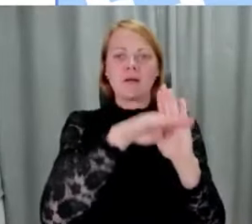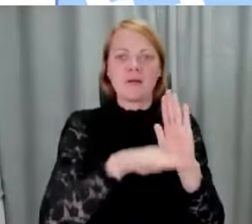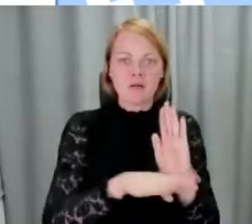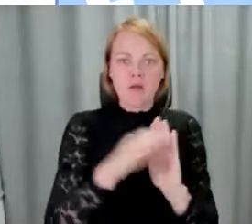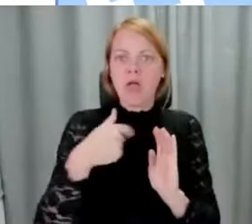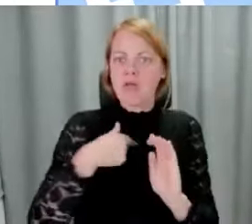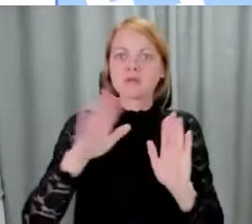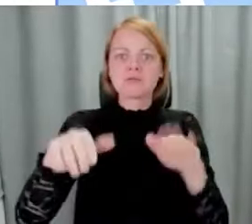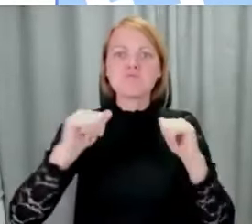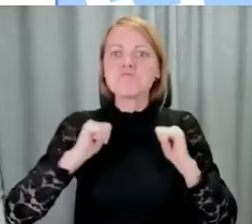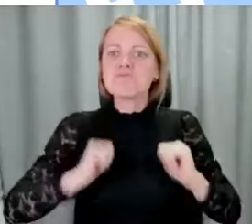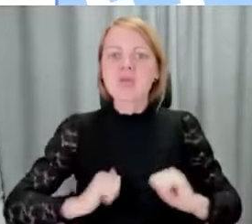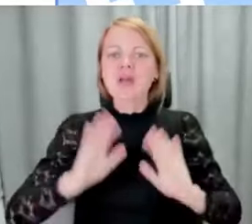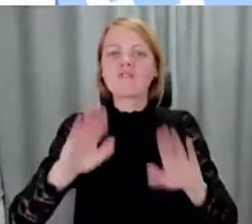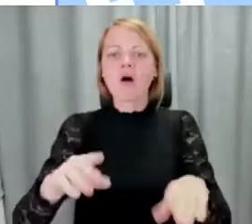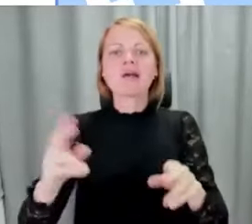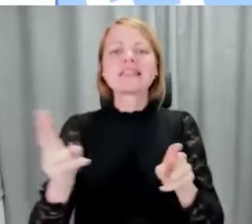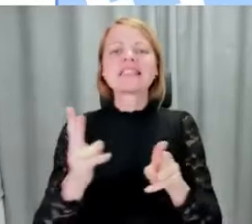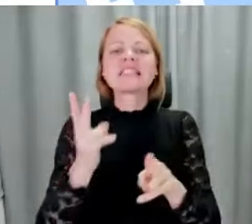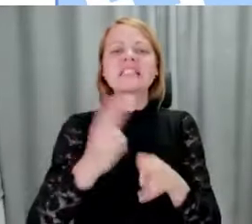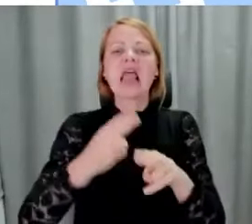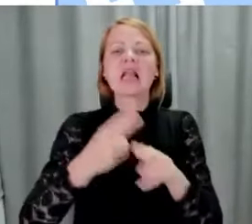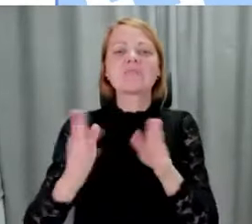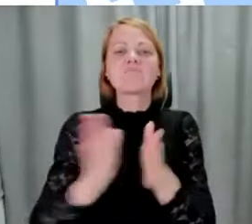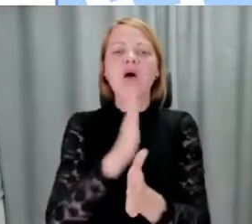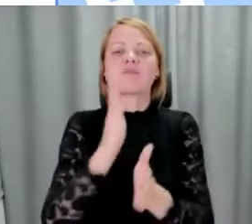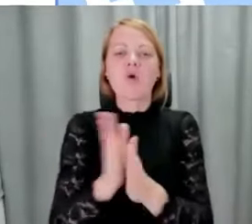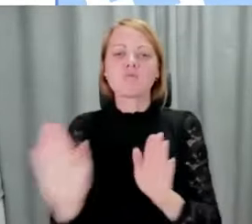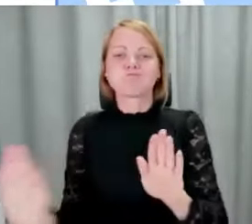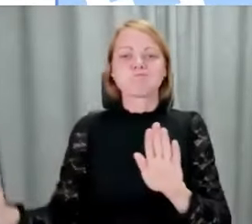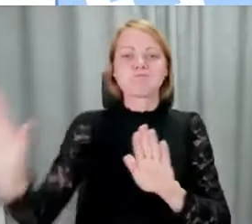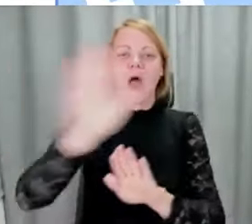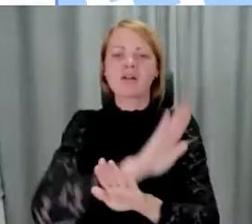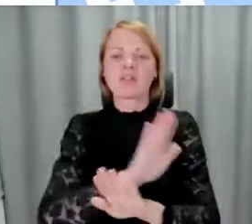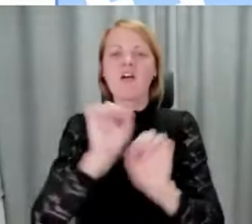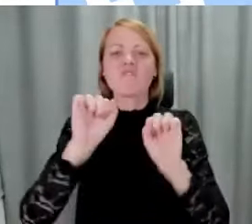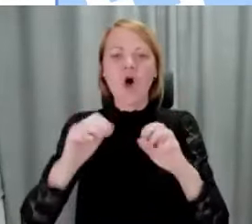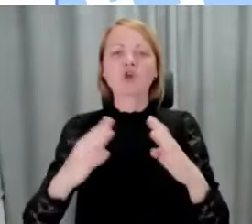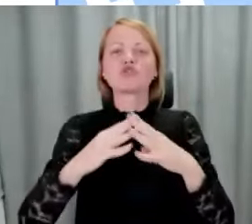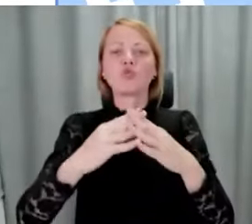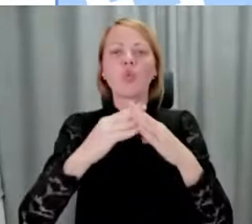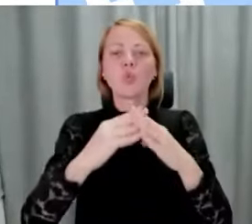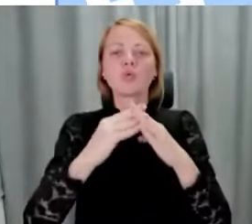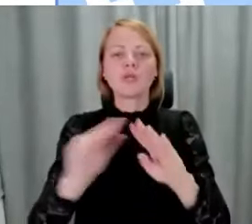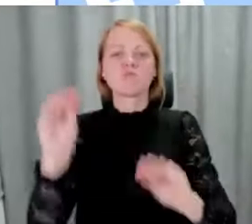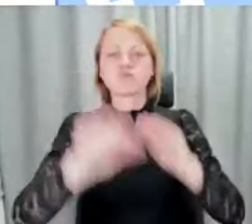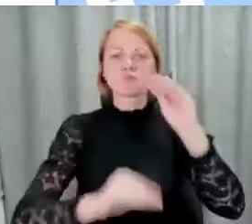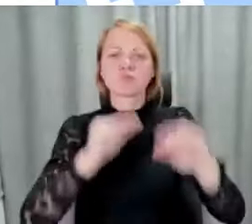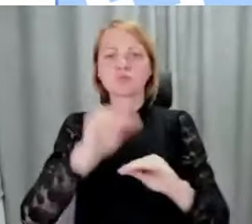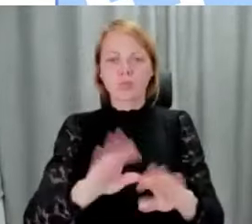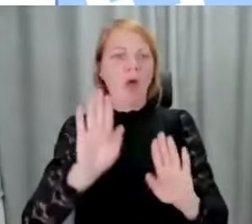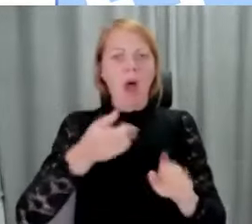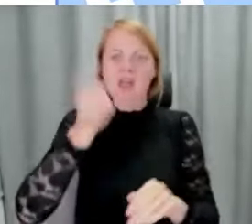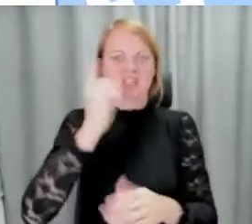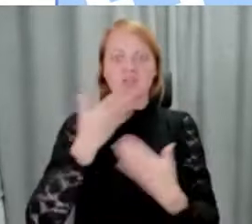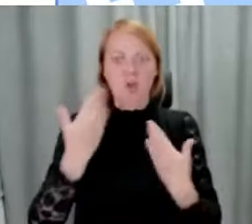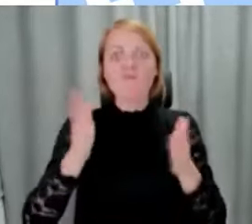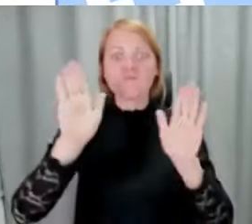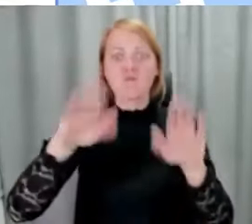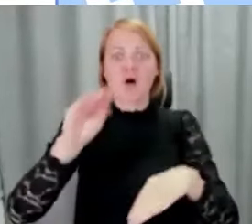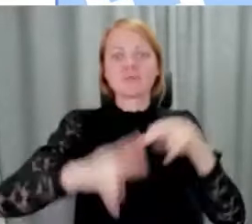ar milzīgu dzelzbetonu pārsegumu, man nav tas aizliegts, kaut arī šķūnīti būvēt ar milzīgu dzelzbetonu pārsegumu arī šobrīd.